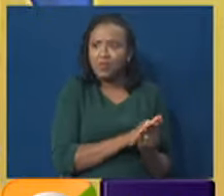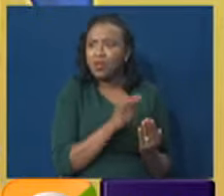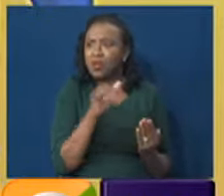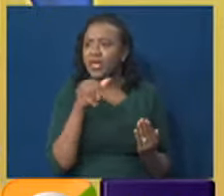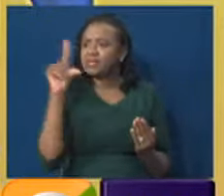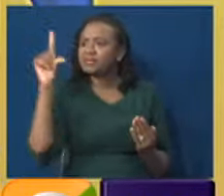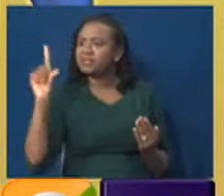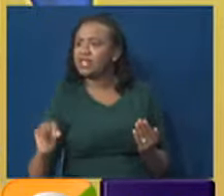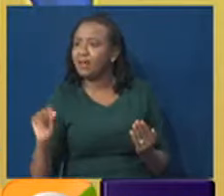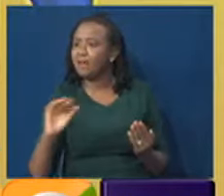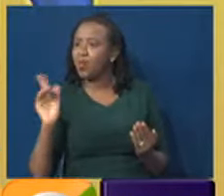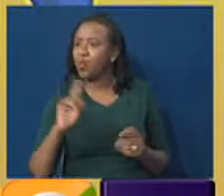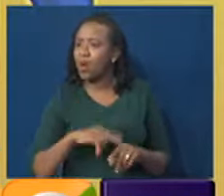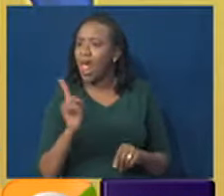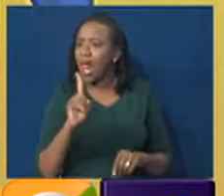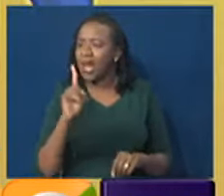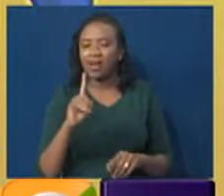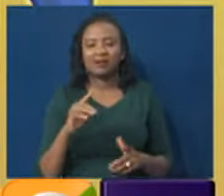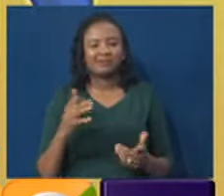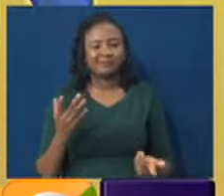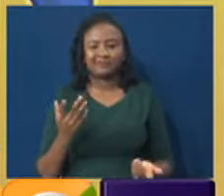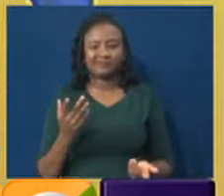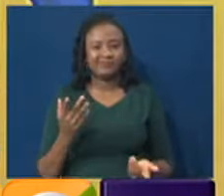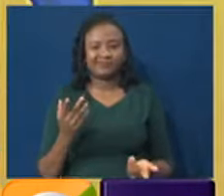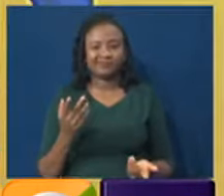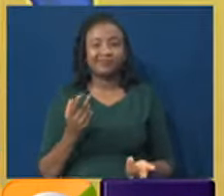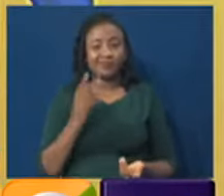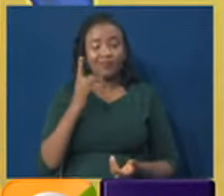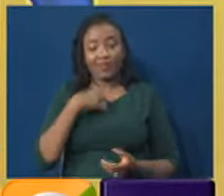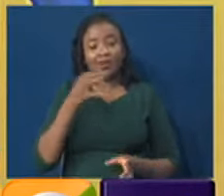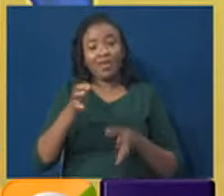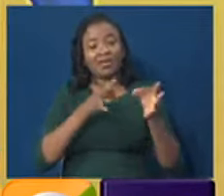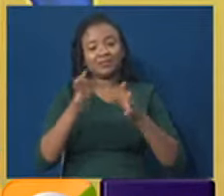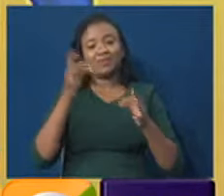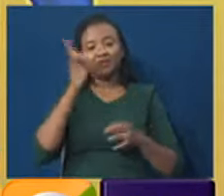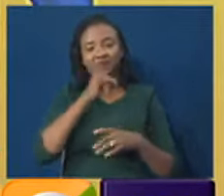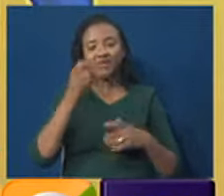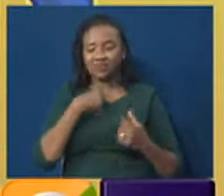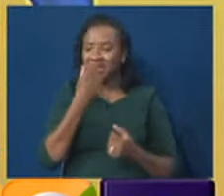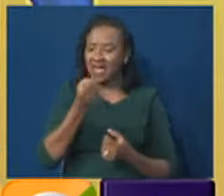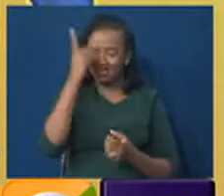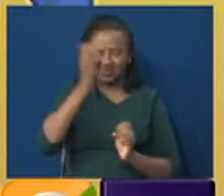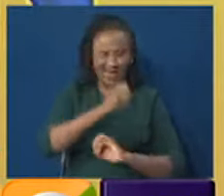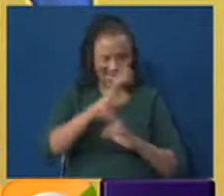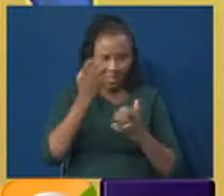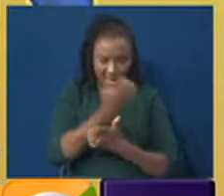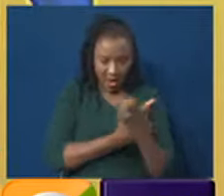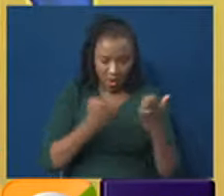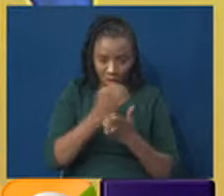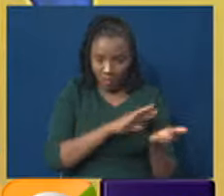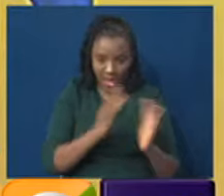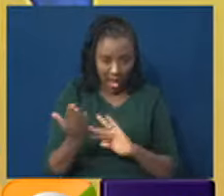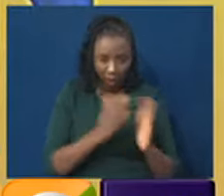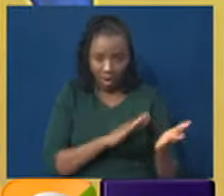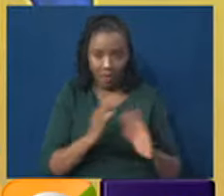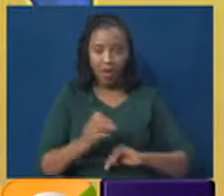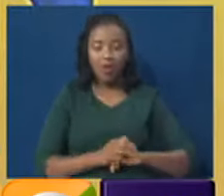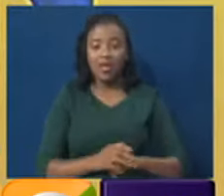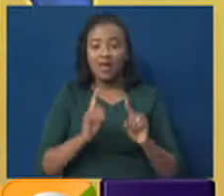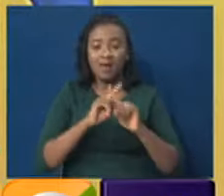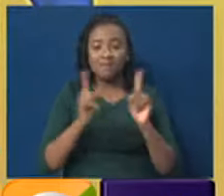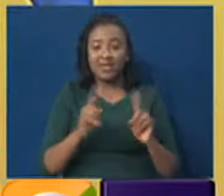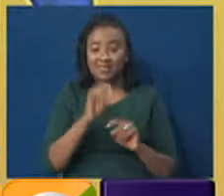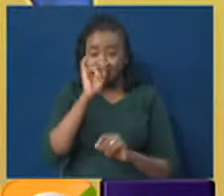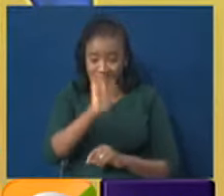zaidi. Nikuambia ya kwa Banimro, na mimi ni mtu wa uchumi, nimesomea mambo ya uchumi. Kama sio hili jambo, hata hiyo